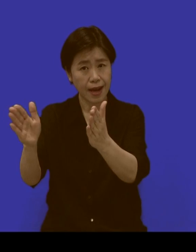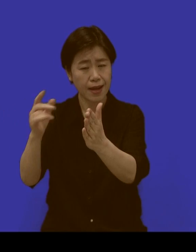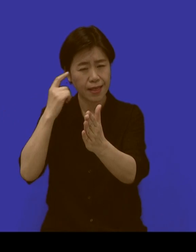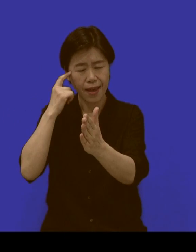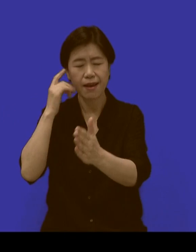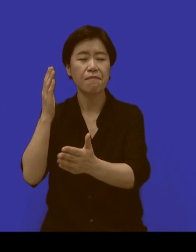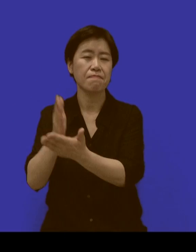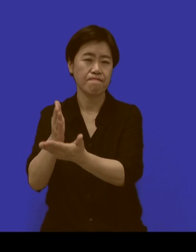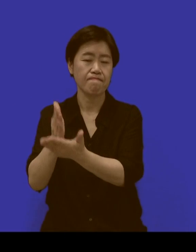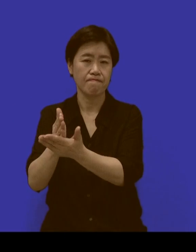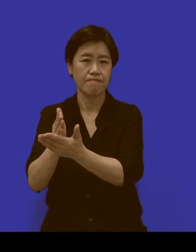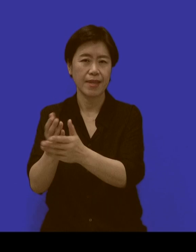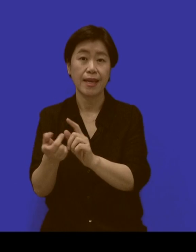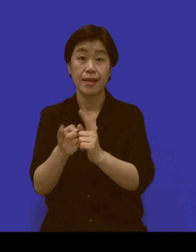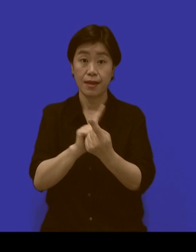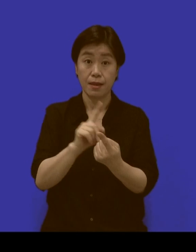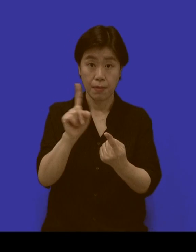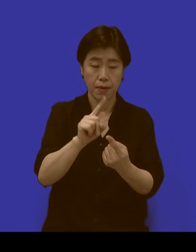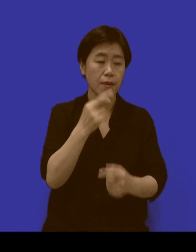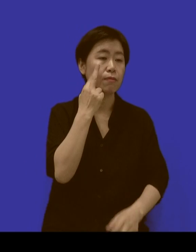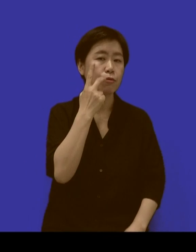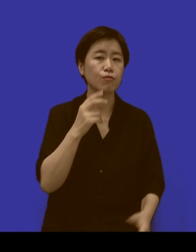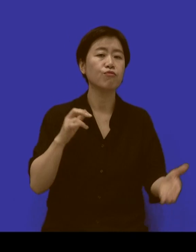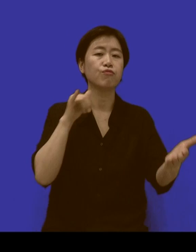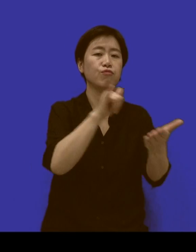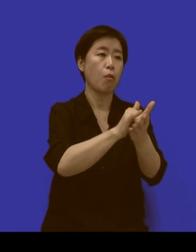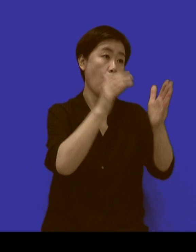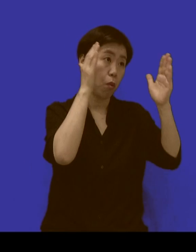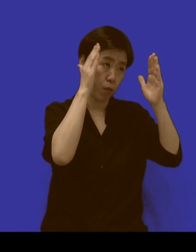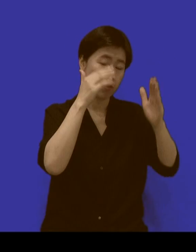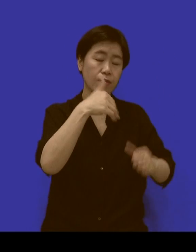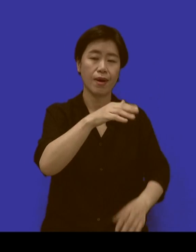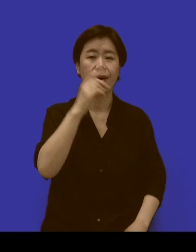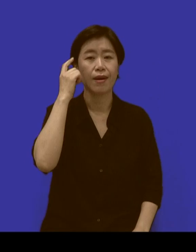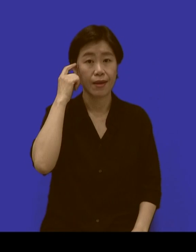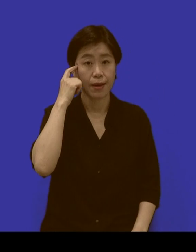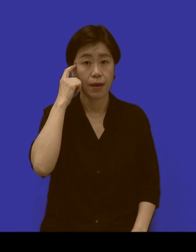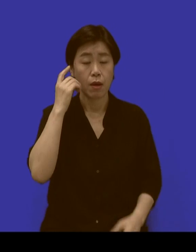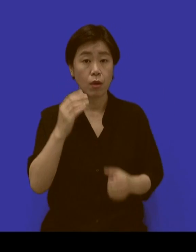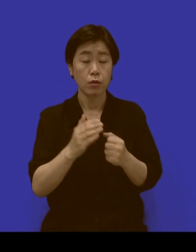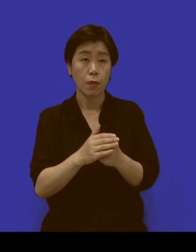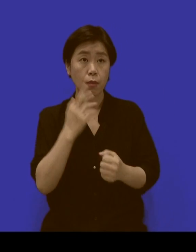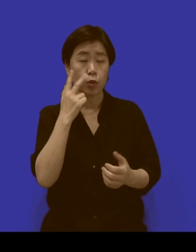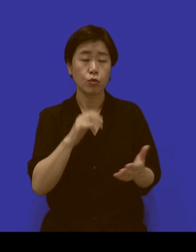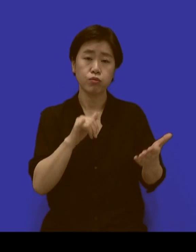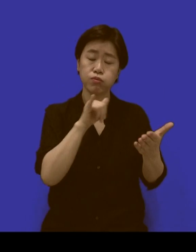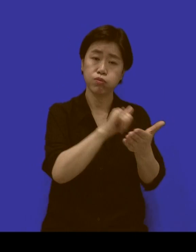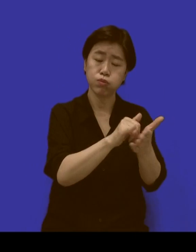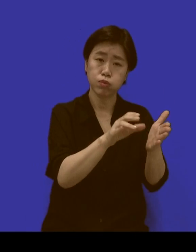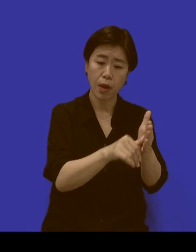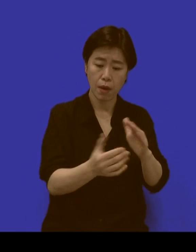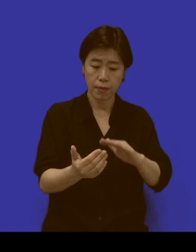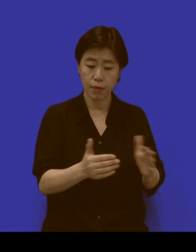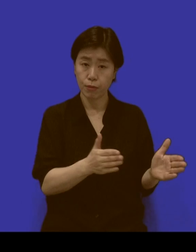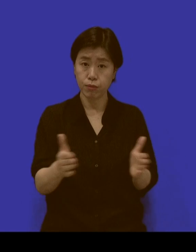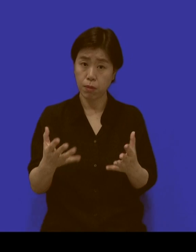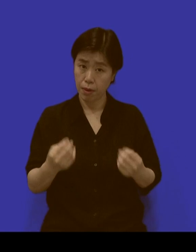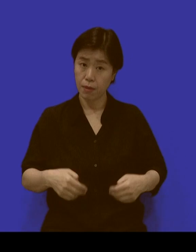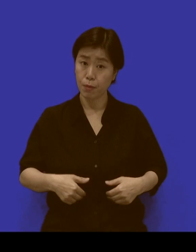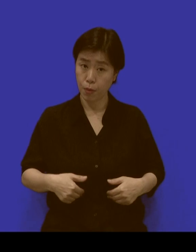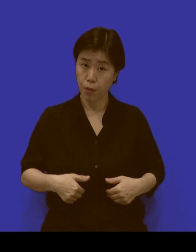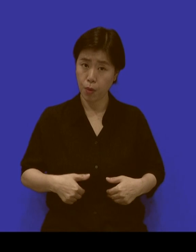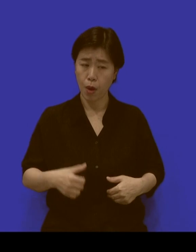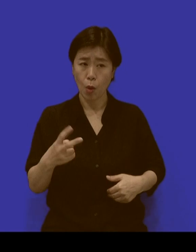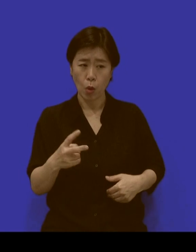대신에 네. 미국에서 유학 생활을 제가 선택하게 돼요. 그러니까 네. 이제 굉장히 또 두렵고 미래에 대해 준비해야 될 것도 많고 하나님한테